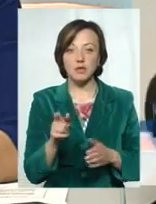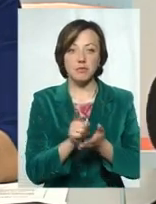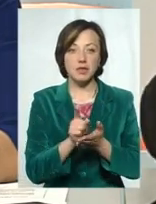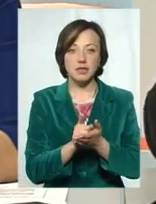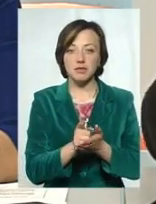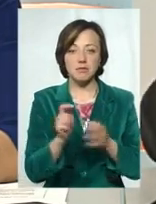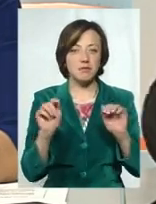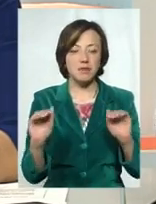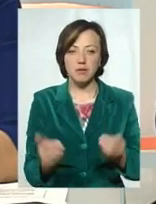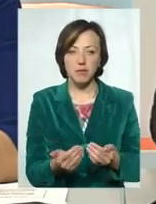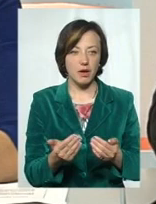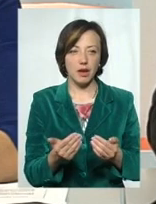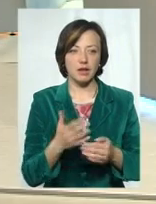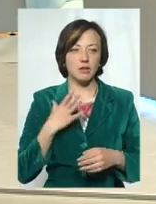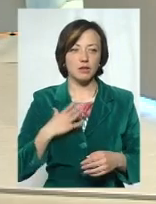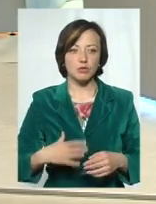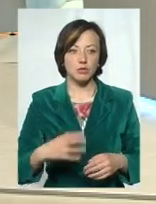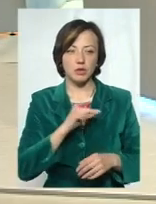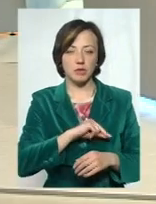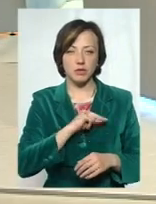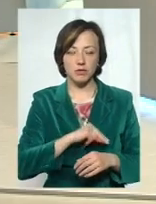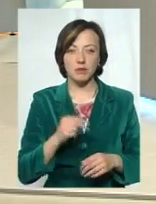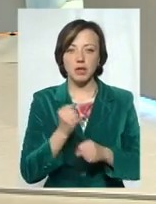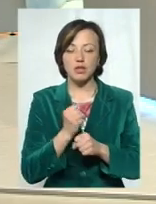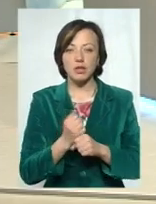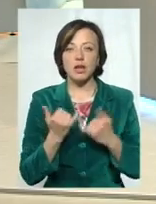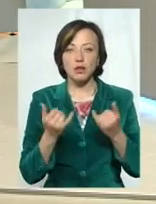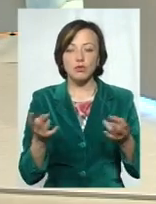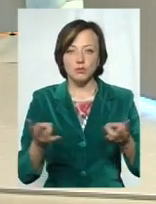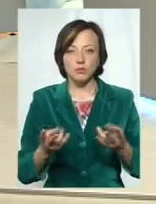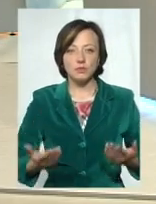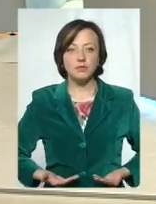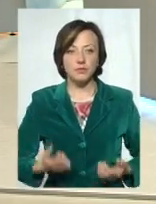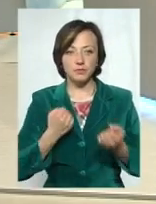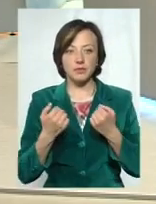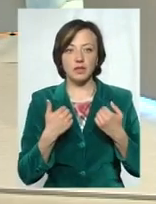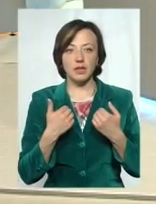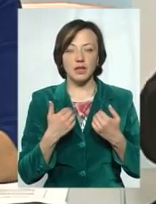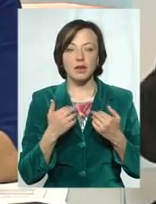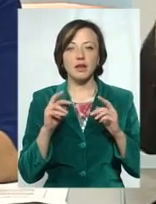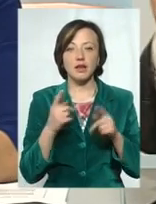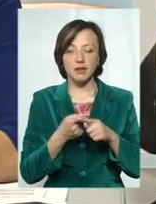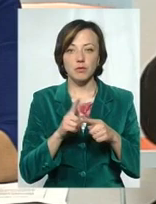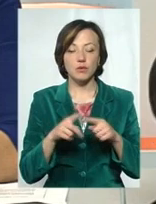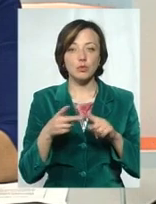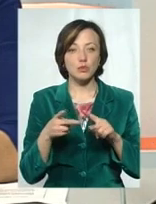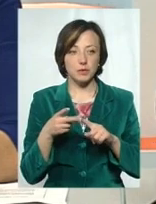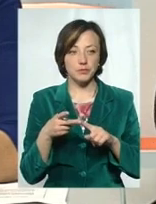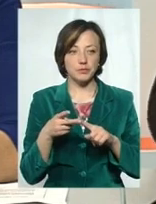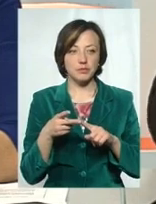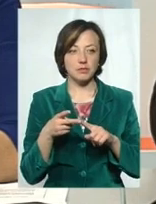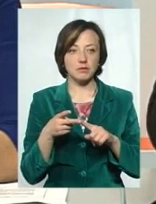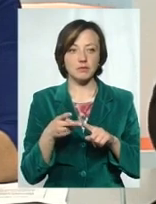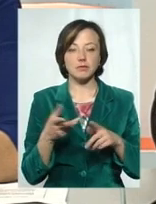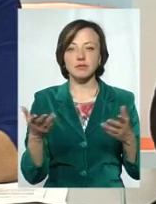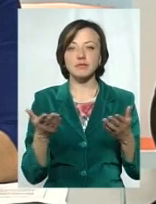пенсія мінімальна, вони змушені працювати, да, вони працюють для того, щоб вижити. Їм навіть дякують, що не працюють. Це по-перше. По-друге, на тих